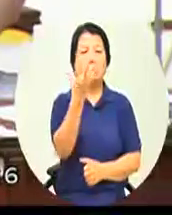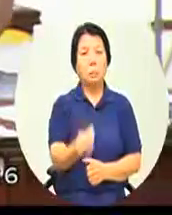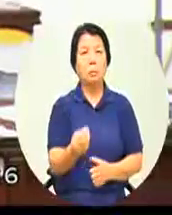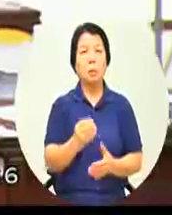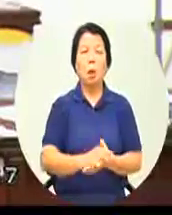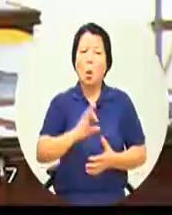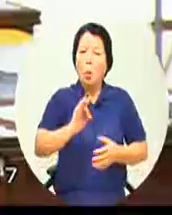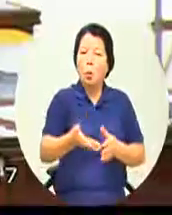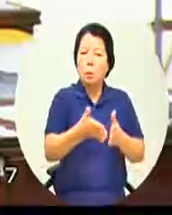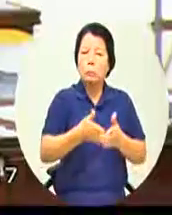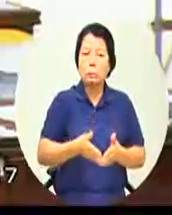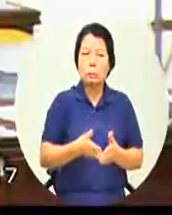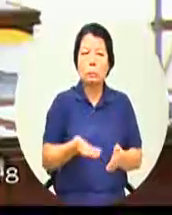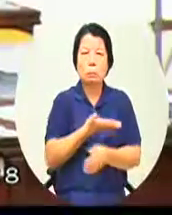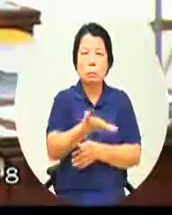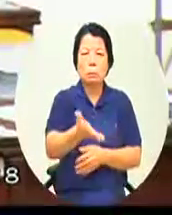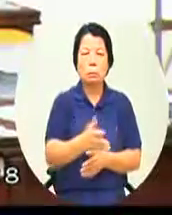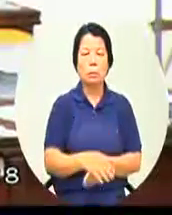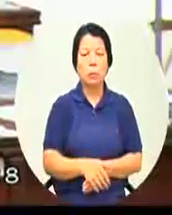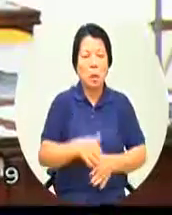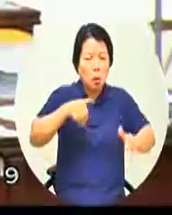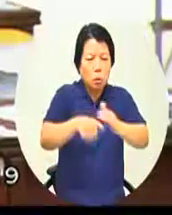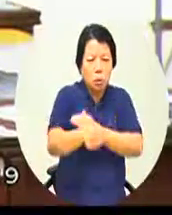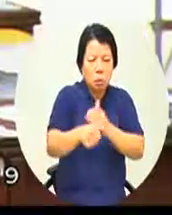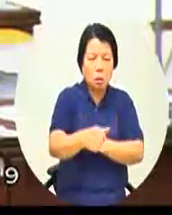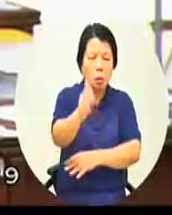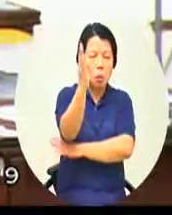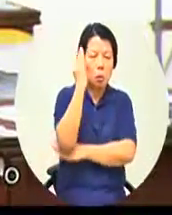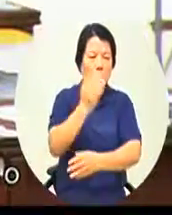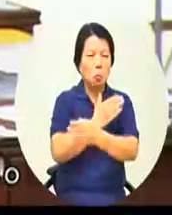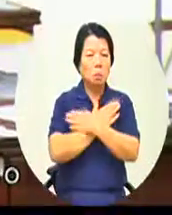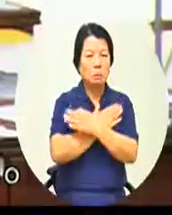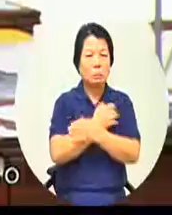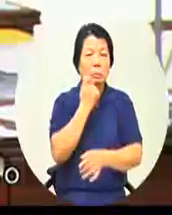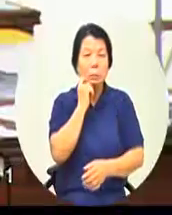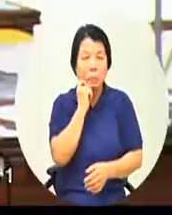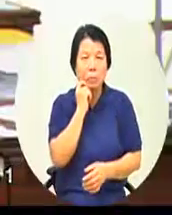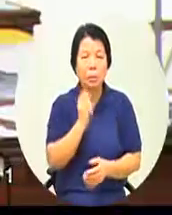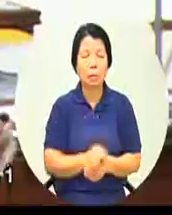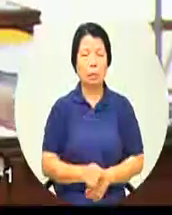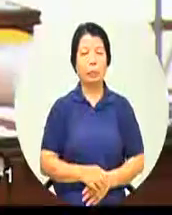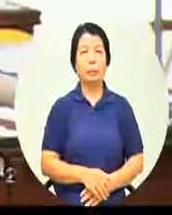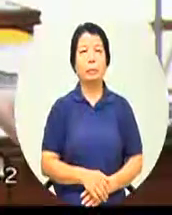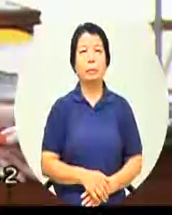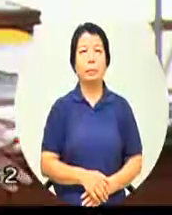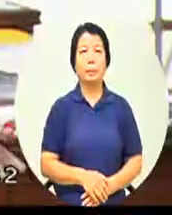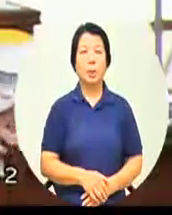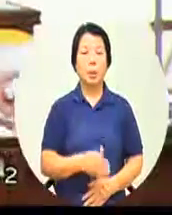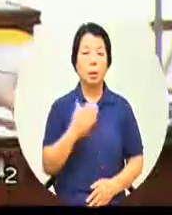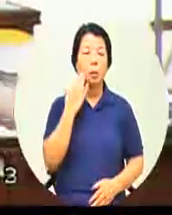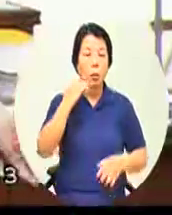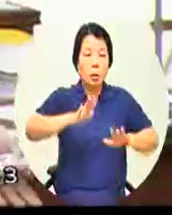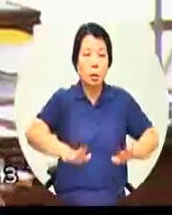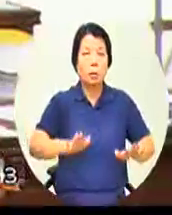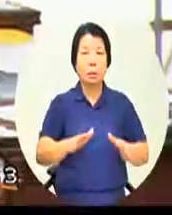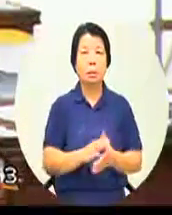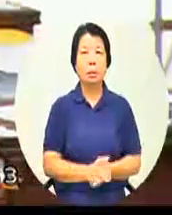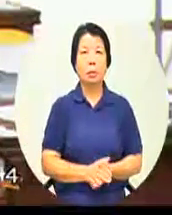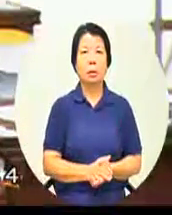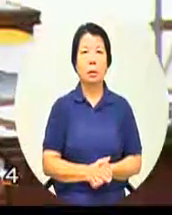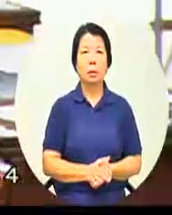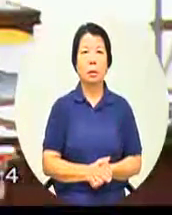咱会当过遐个人听？你别讲你得客袂当入去读托所嘞，讲办托所嘞，你今仔讲办嗲，你让教师那么